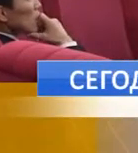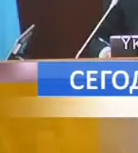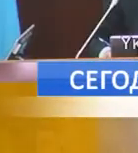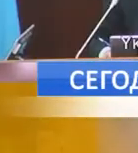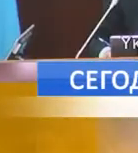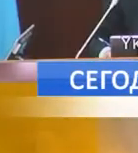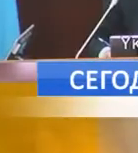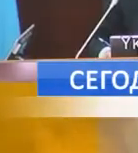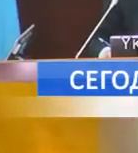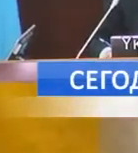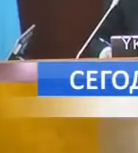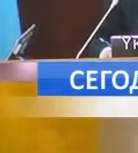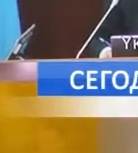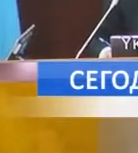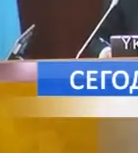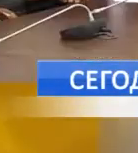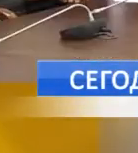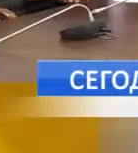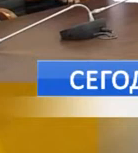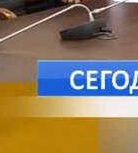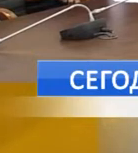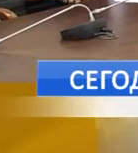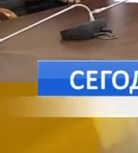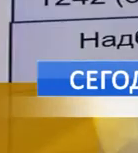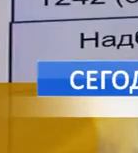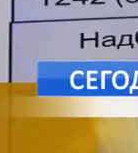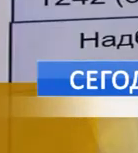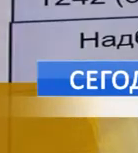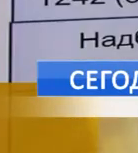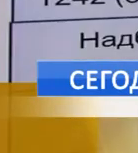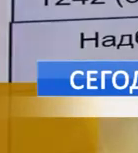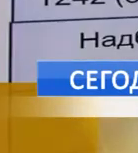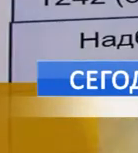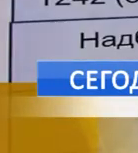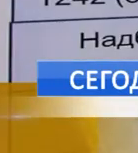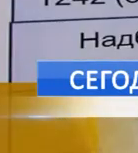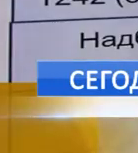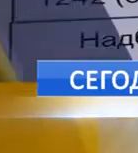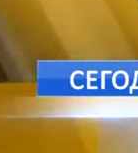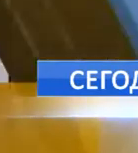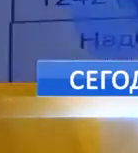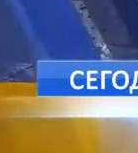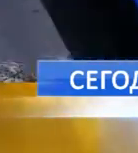Снижаются тарифы на коммунальные платежи. Глава правительства поручил снизить тарифы и не повышать их более.